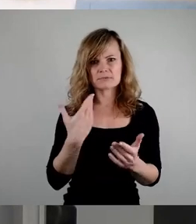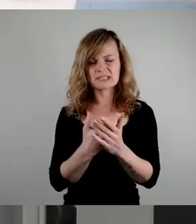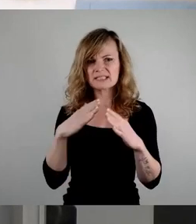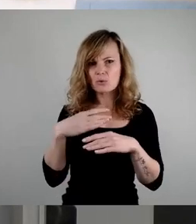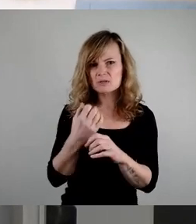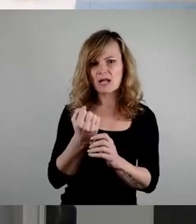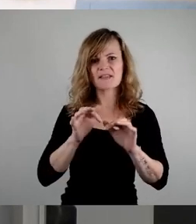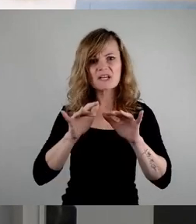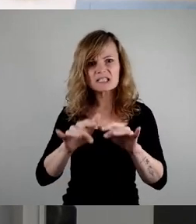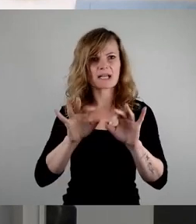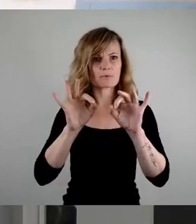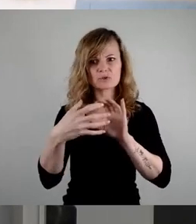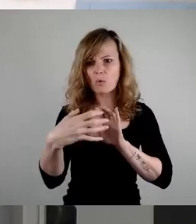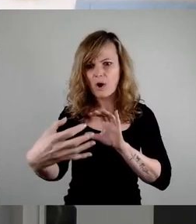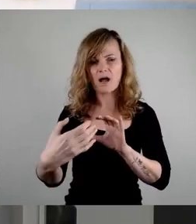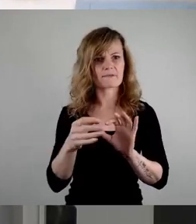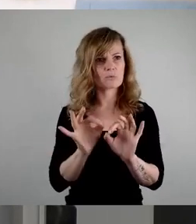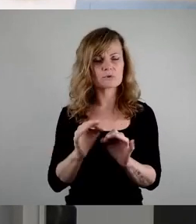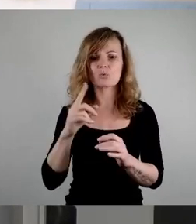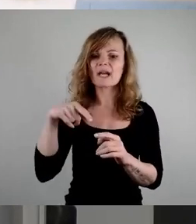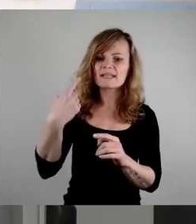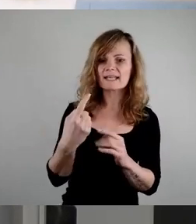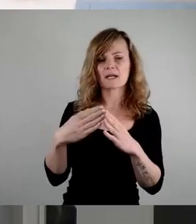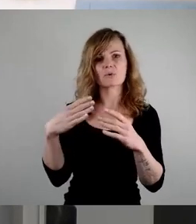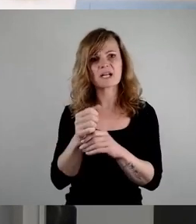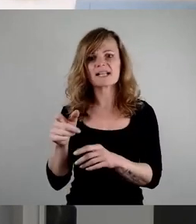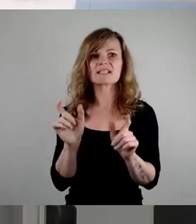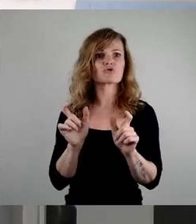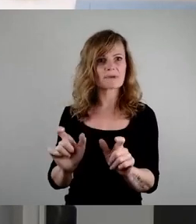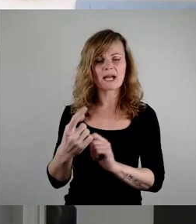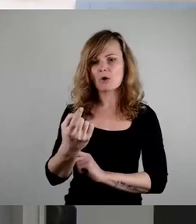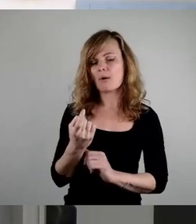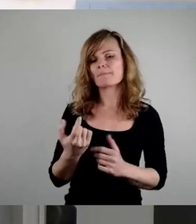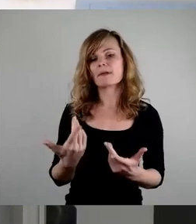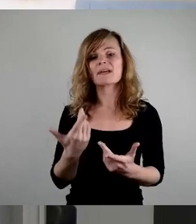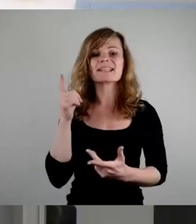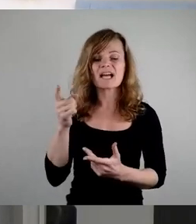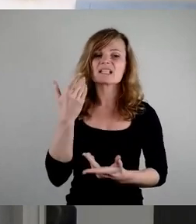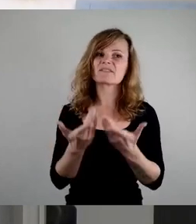sein kann, dauerhaft, oder der nächste Haushaltssperre, wie er kommt, ist das vielleicht das mildeste Mittel.